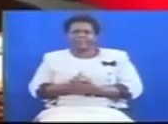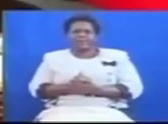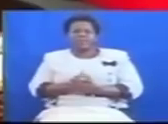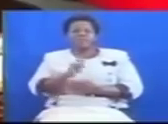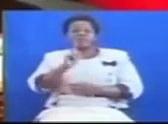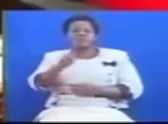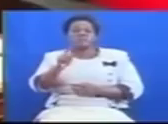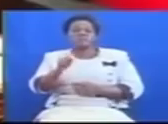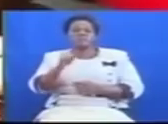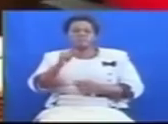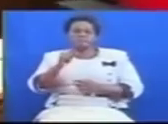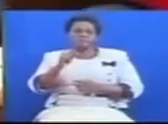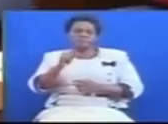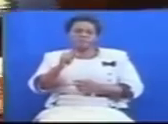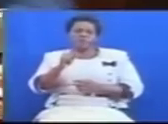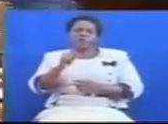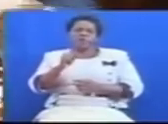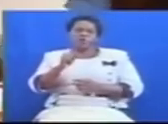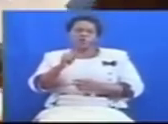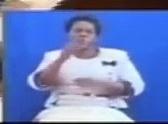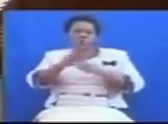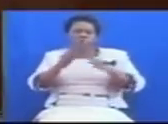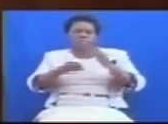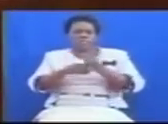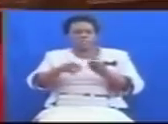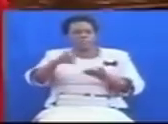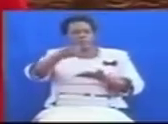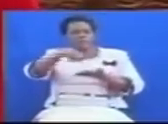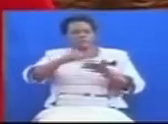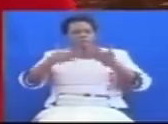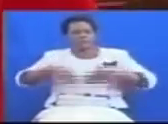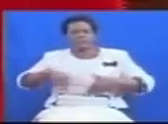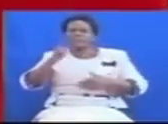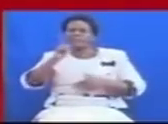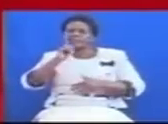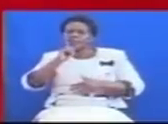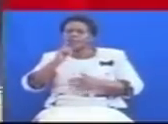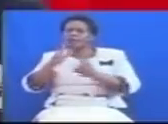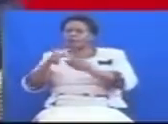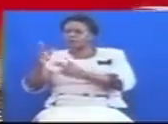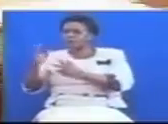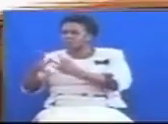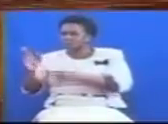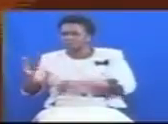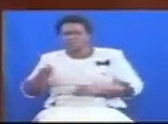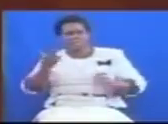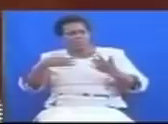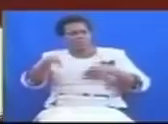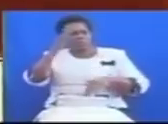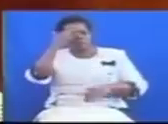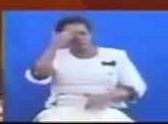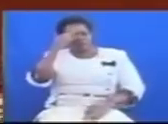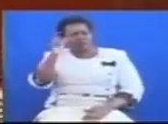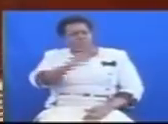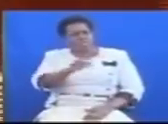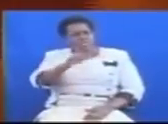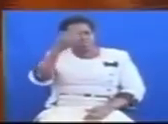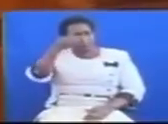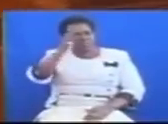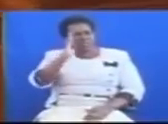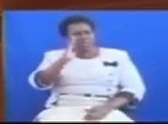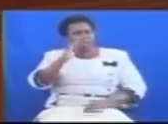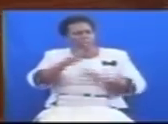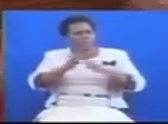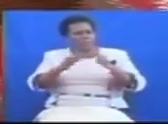kata. Kwa sasa jimbo la Igunga lina vituo vya afya viwili tu. Je, ni lini serikali itajenga vituo vya afya kwenye kata